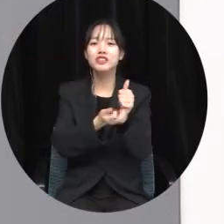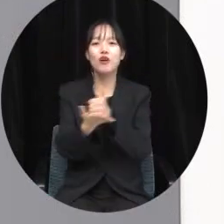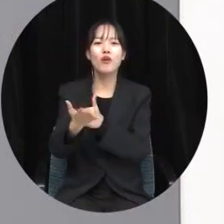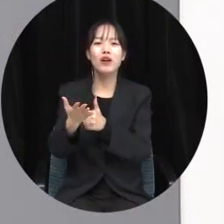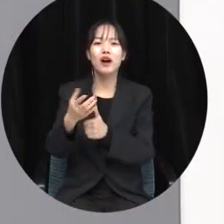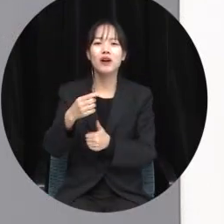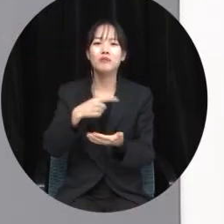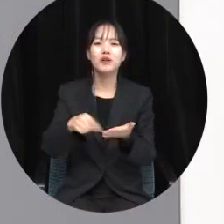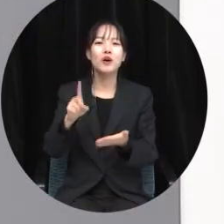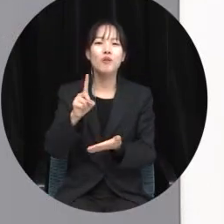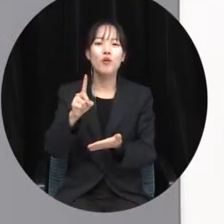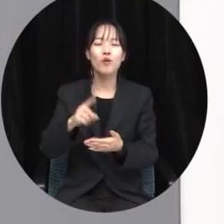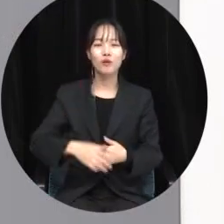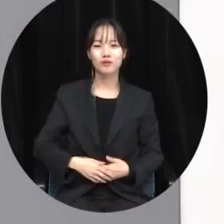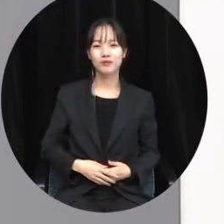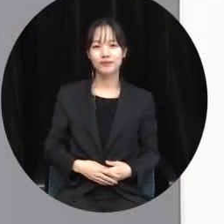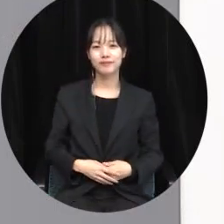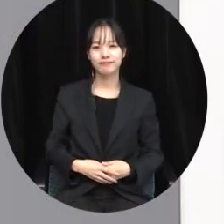주십시오. 네,